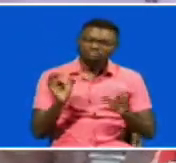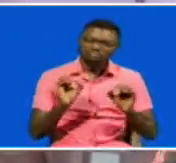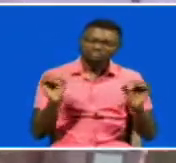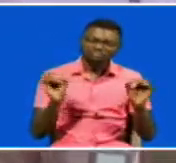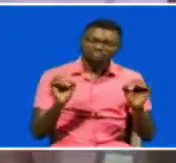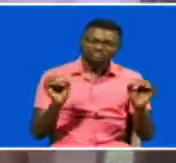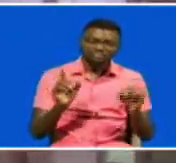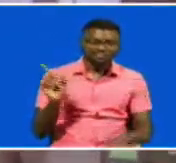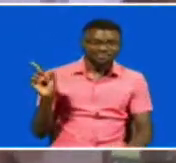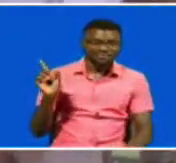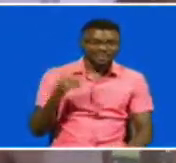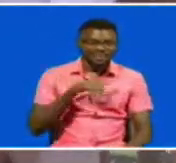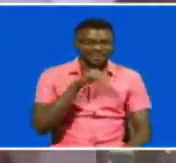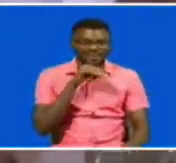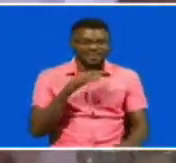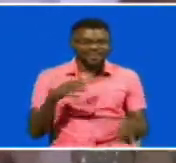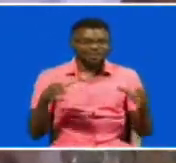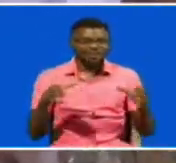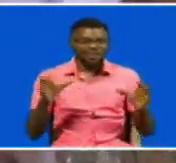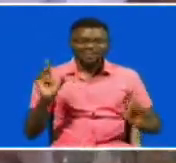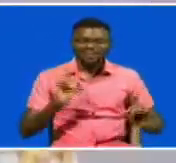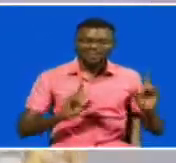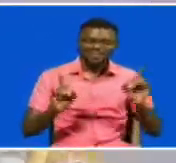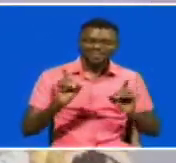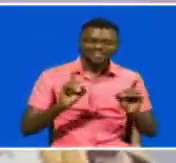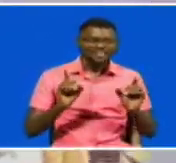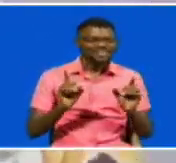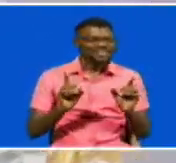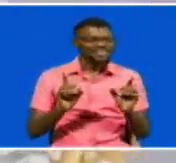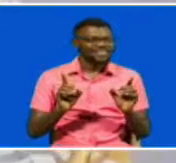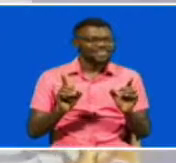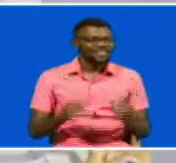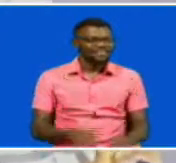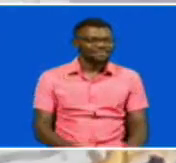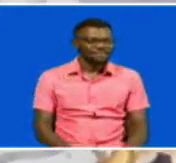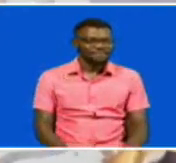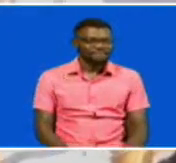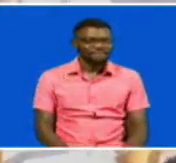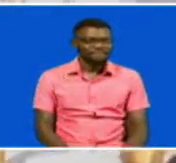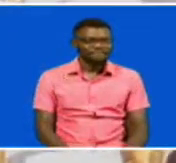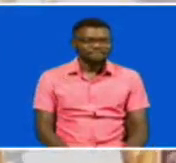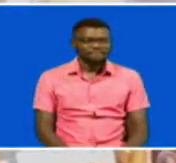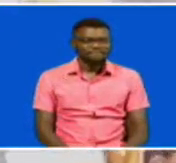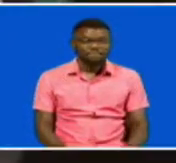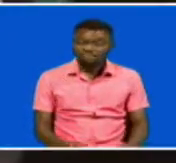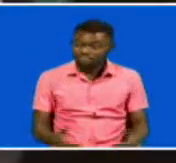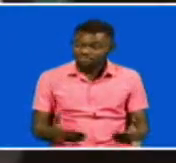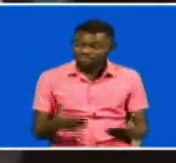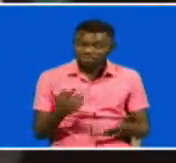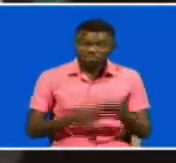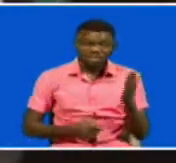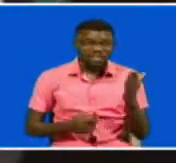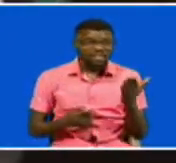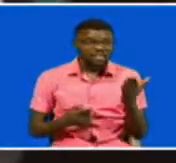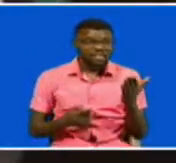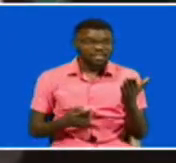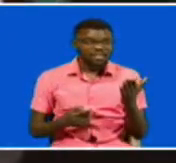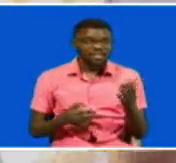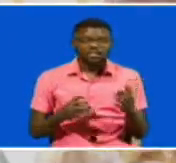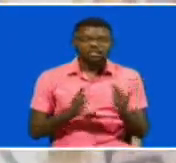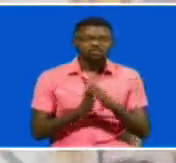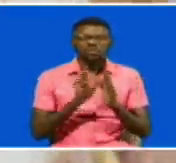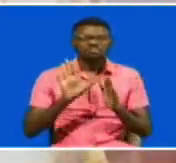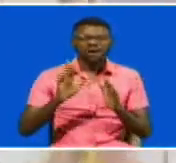Kina baba wanabebana kiubabe. Sikile kile mende juu hili. Eh? Muache hiyo maneno mko